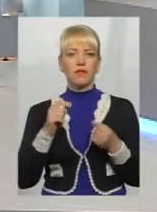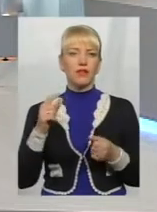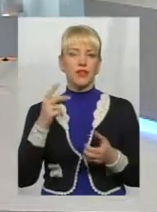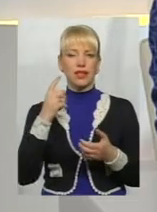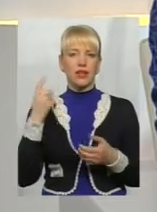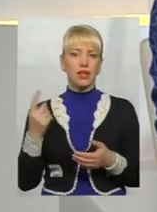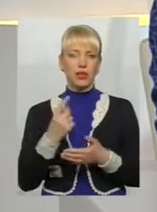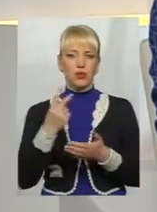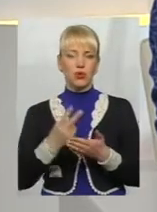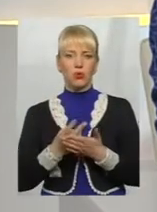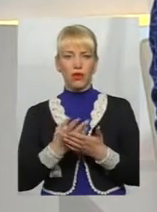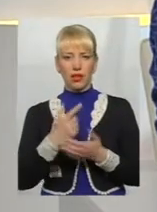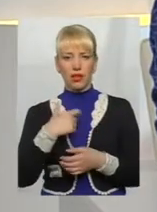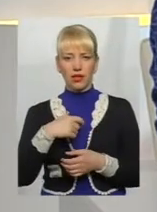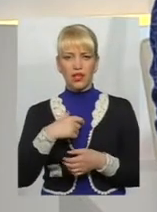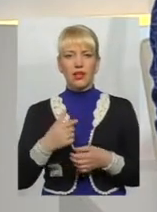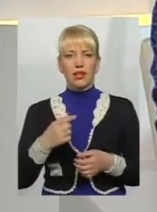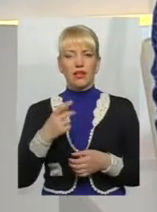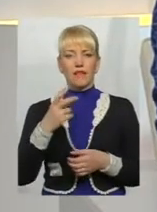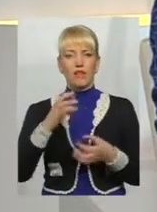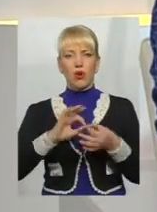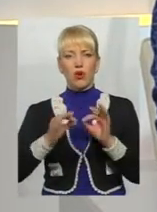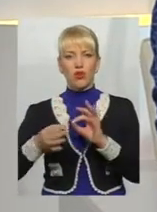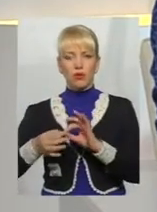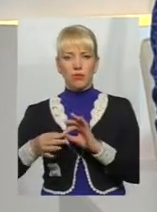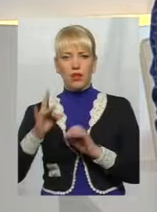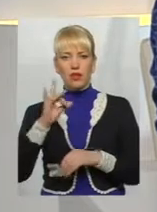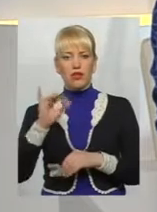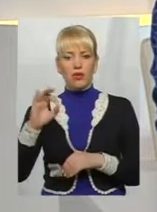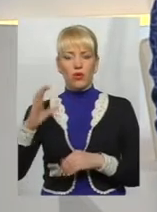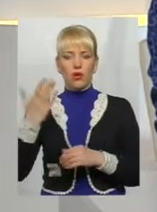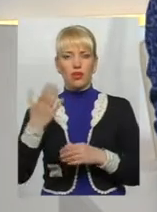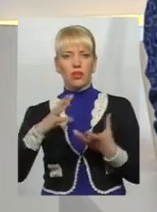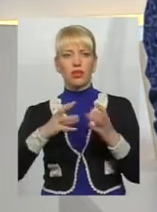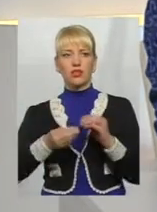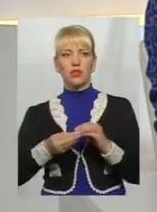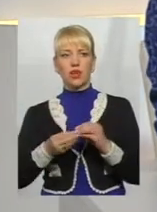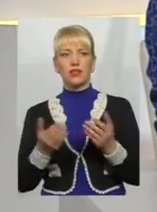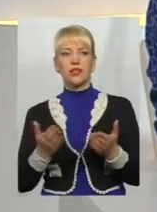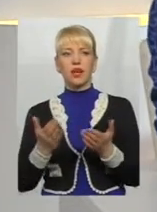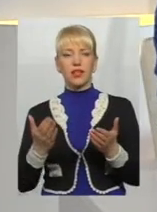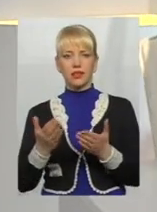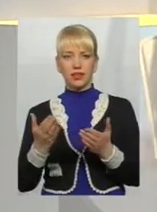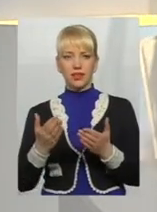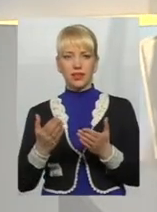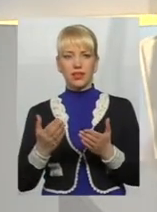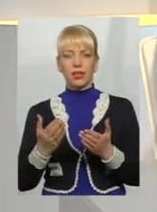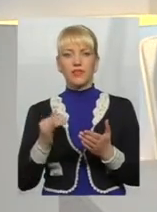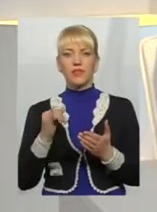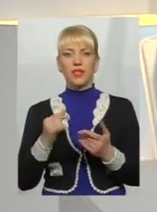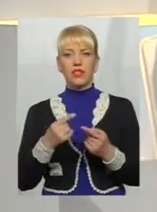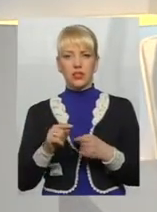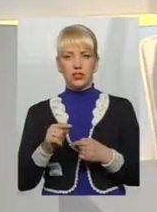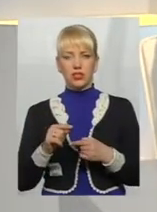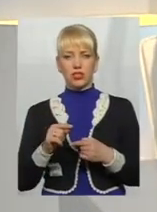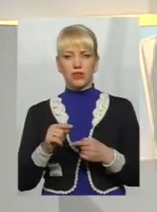на Олімпіаді в Ріо. Результати їхні на сьогоднішній день які? І